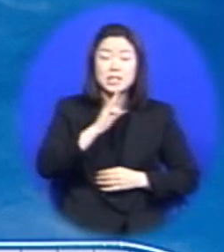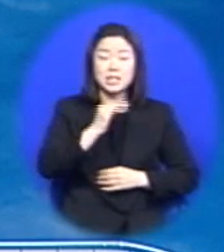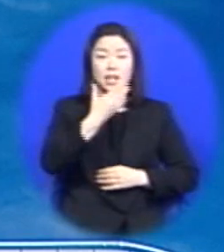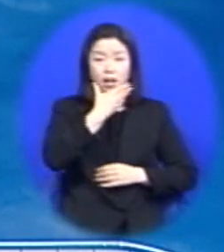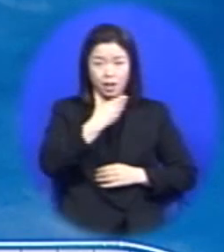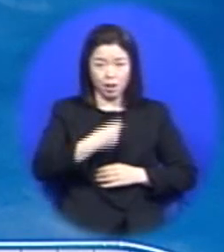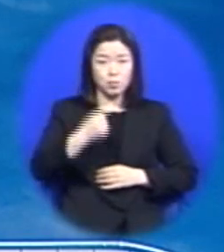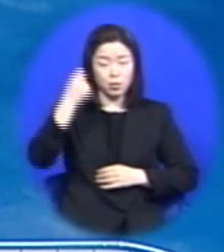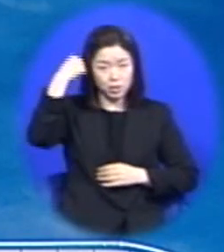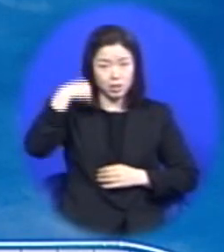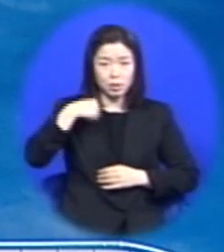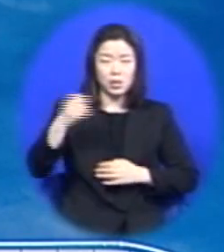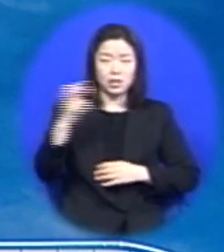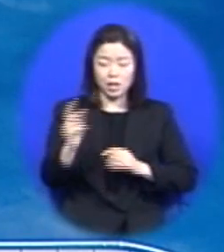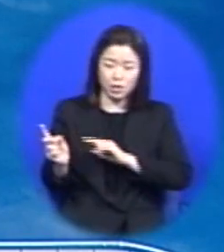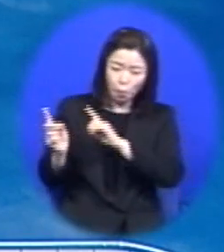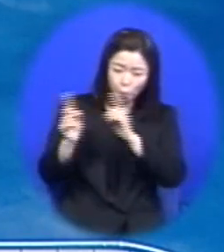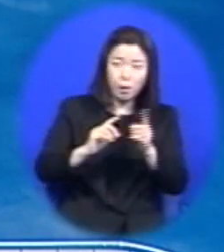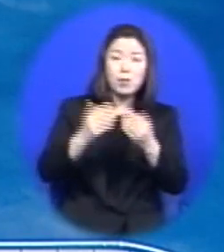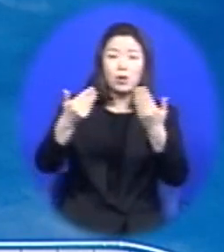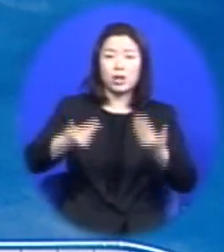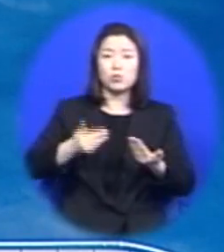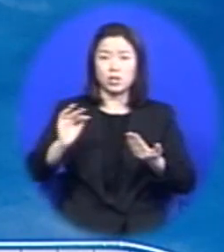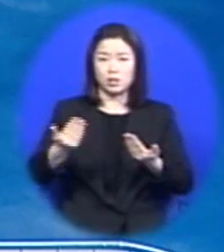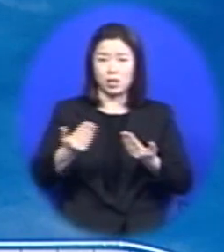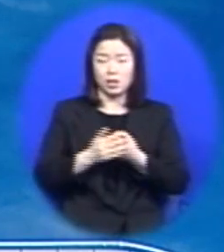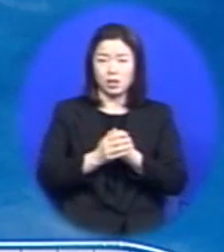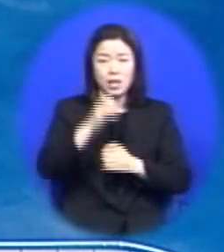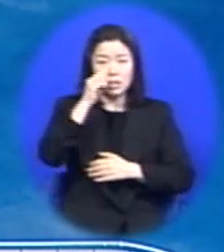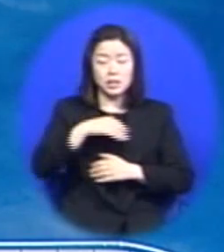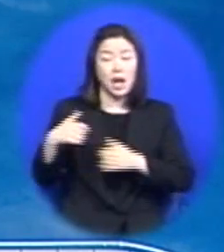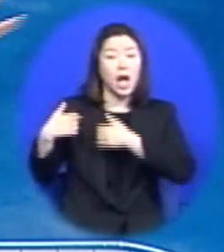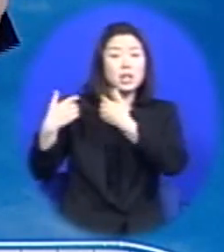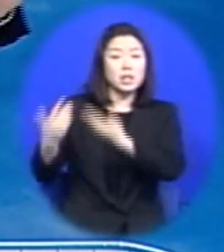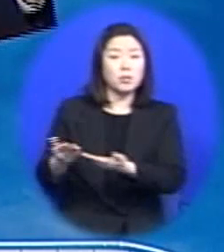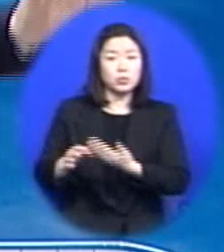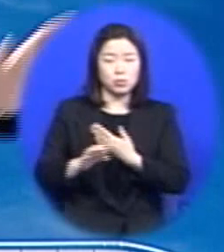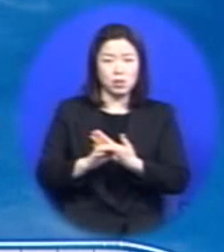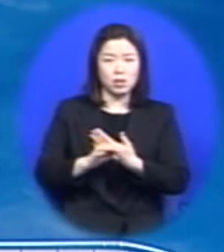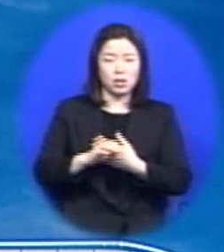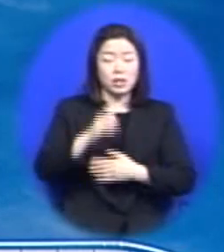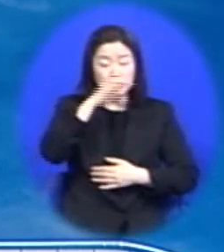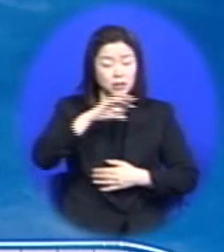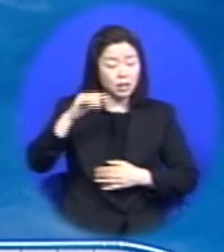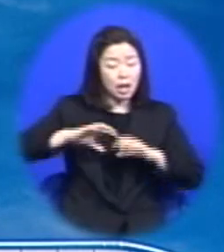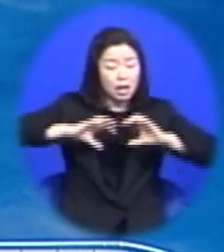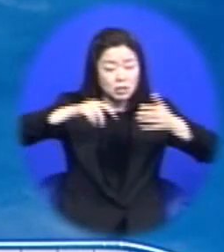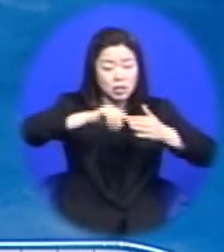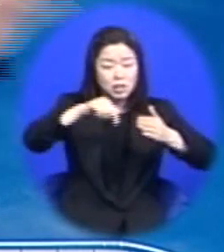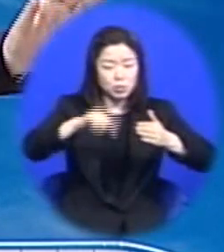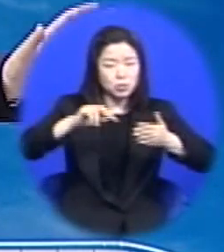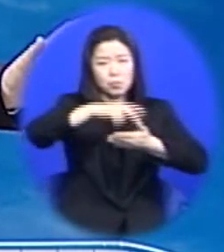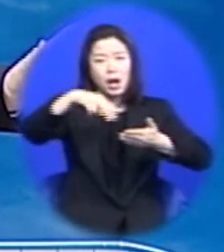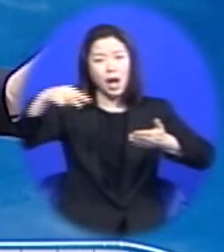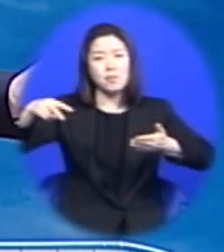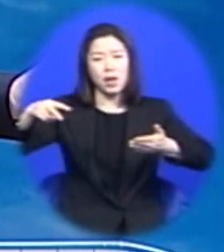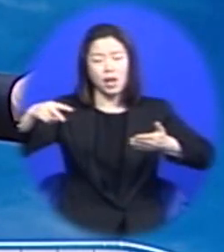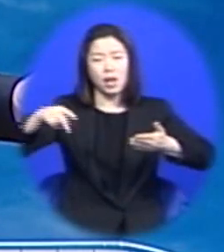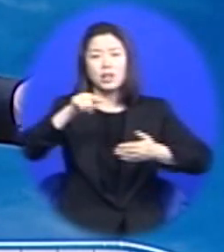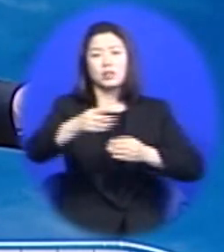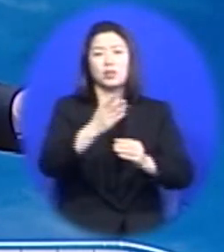다시 회복시켜 주셔야 되는데 그냥 내버려 두면 우리는 그냥 정신없이 세상에서만 헤매요. 그러다가 쓰러져 버려요.